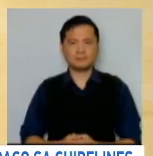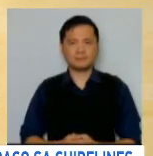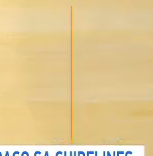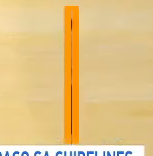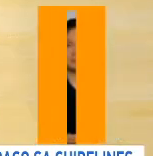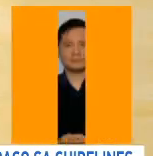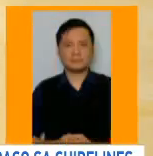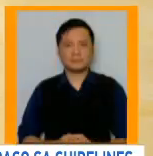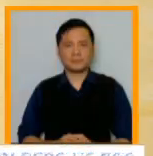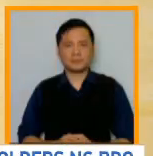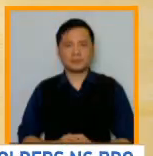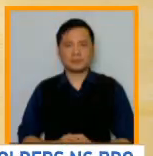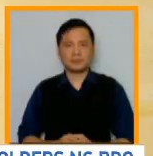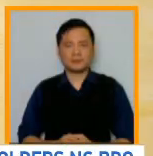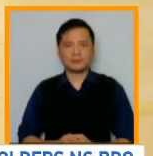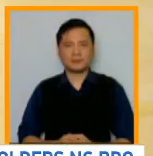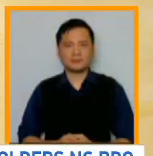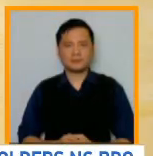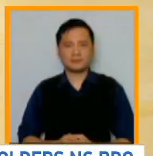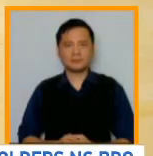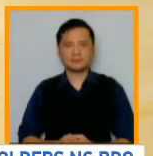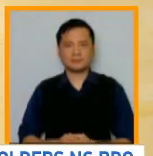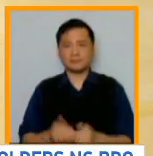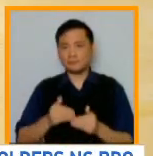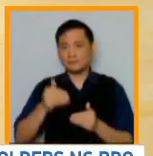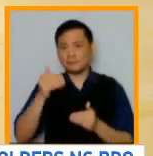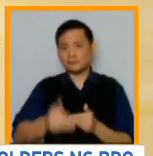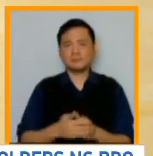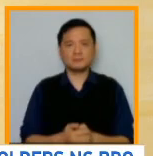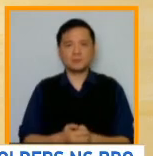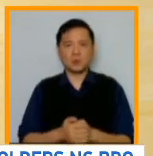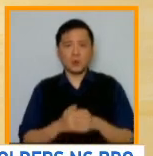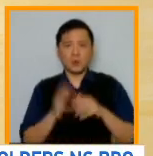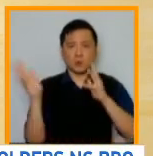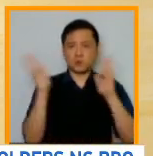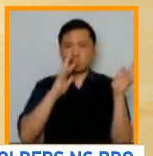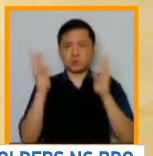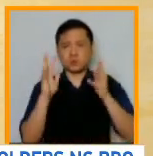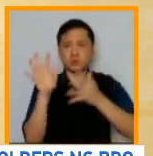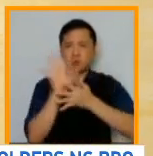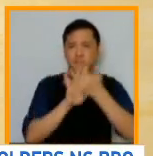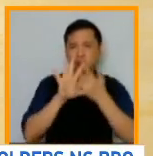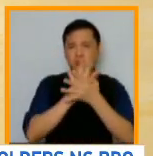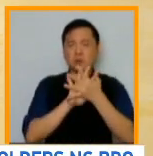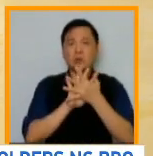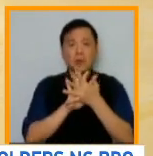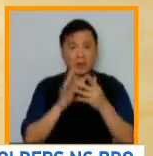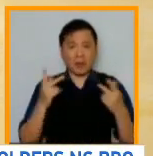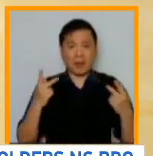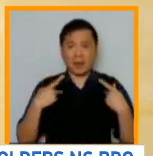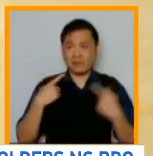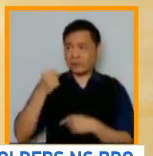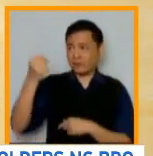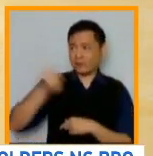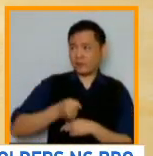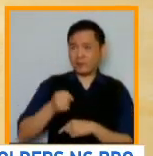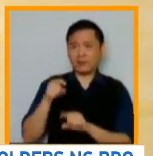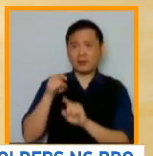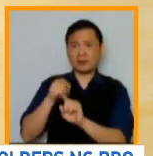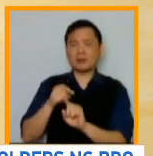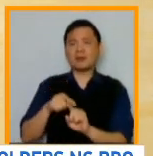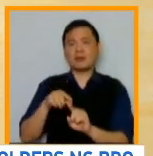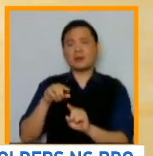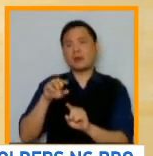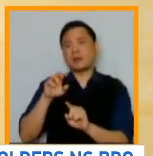Tungkol pa rin sa pananalasa ng Bagyong Odette, makakapanayam natin ang tagapagsalita ng National Disaster Risk Reduction and Management Council